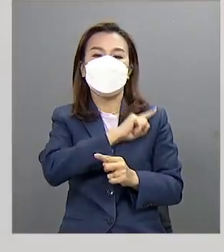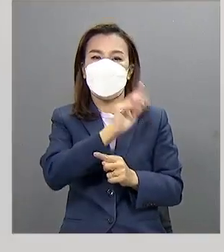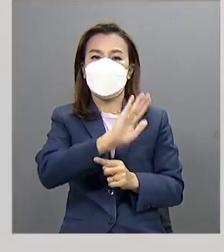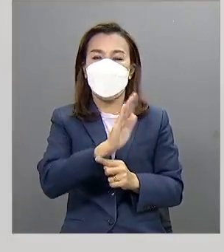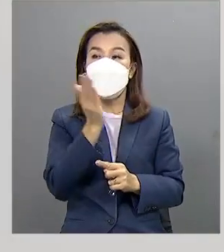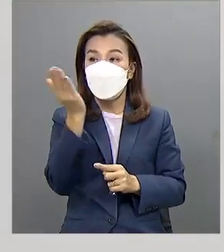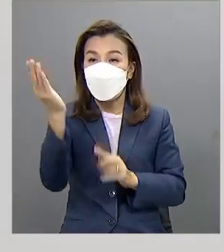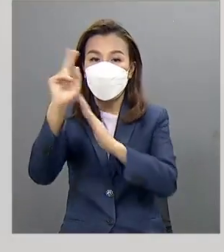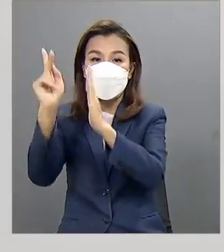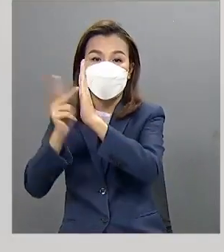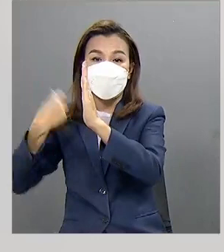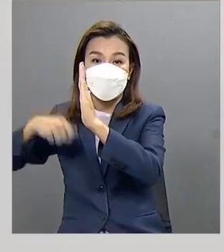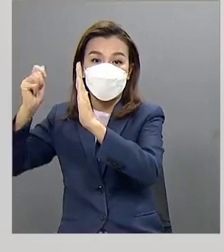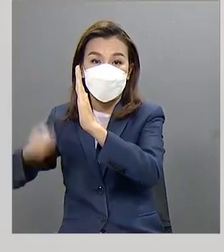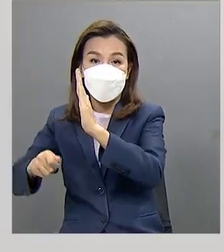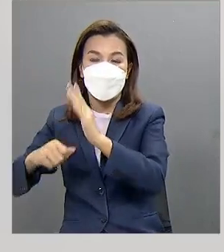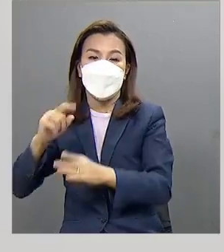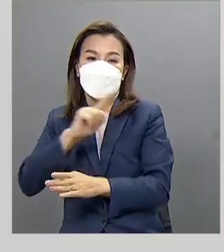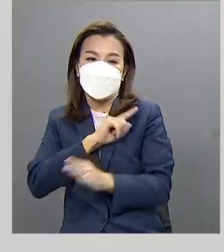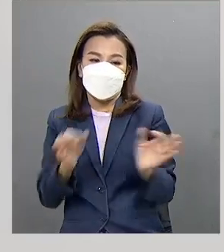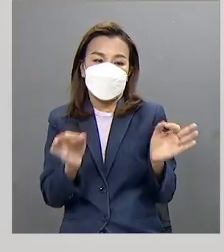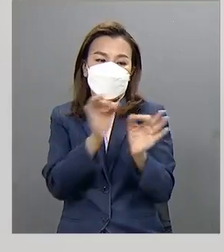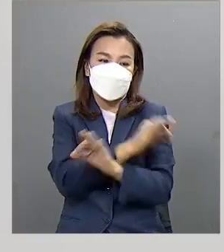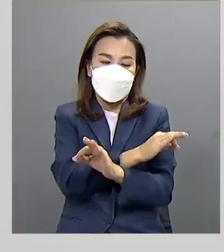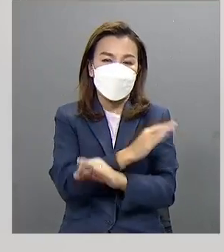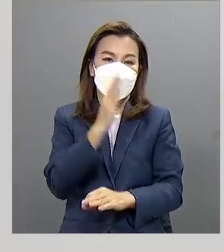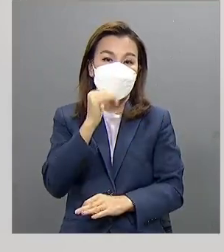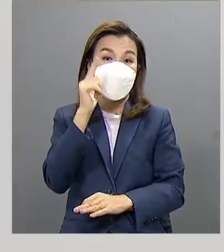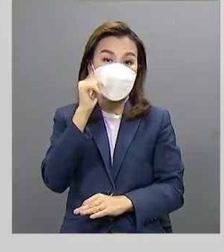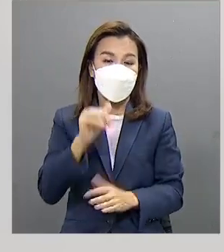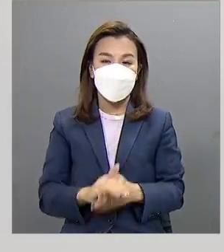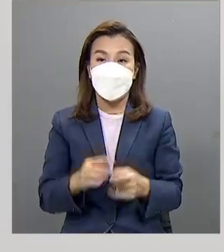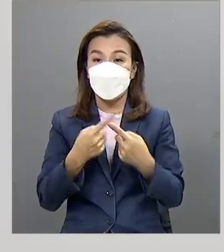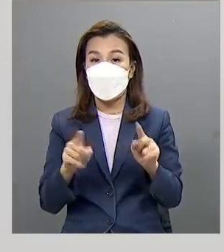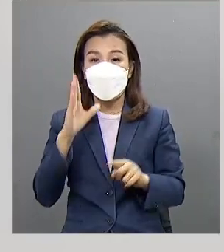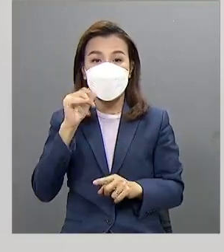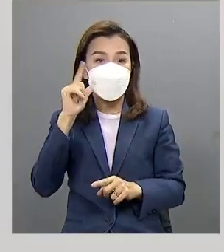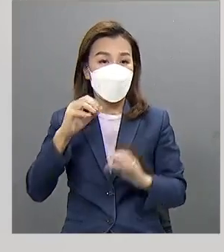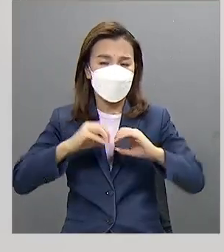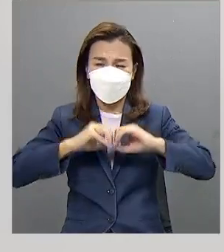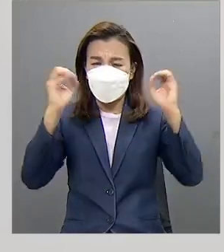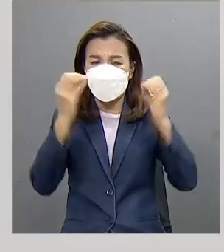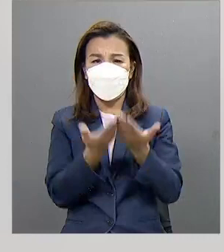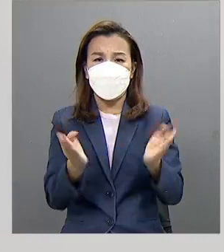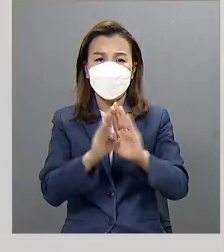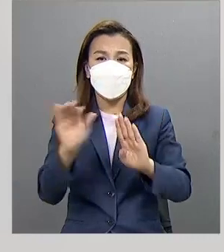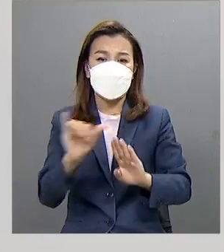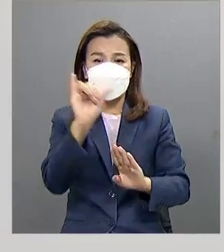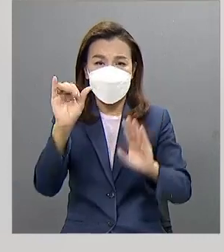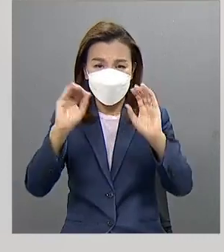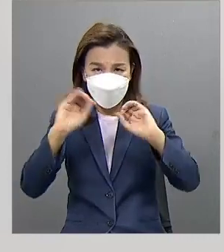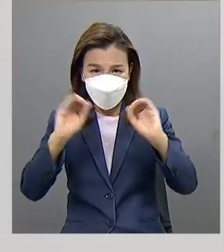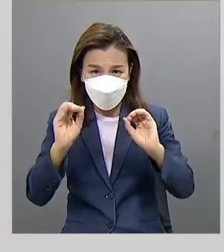อบเนี่ยคล้ายๆกับพ่อแม่เลยนะแต่ทีนี้ถ้าเป็นแบบเด็กที่ไม่มีอะไรเลยนะครับไม่มีพ่อแม่ไม่มีใครเลยไปอยู่สถานที่รับเลี้ยงเด็กตร